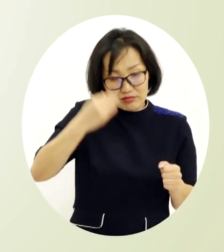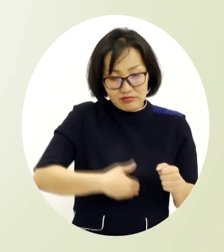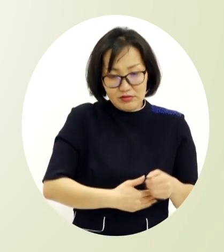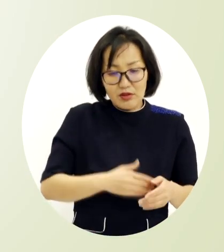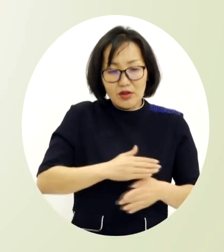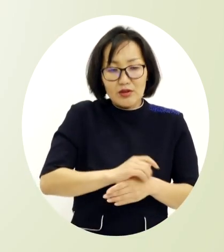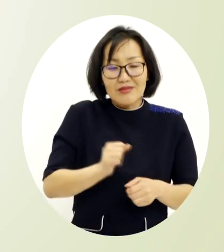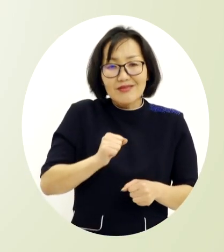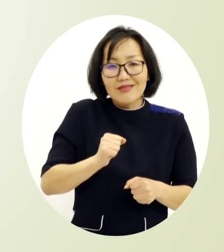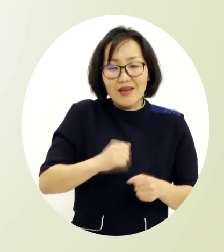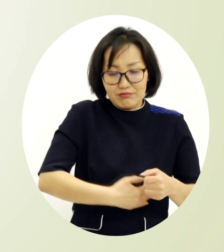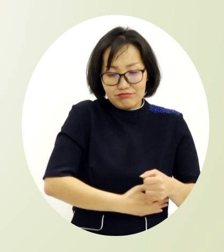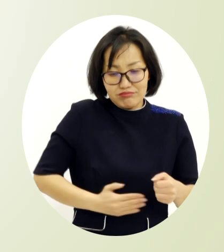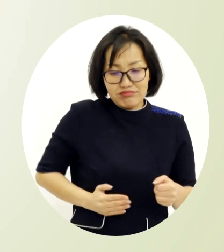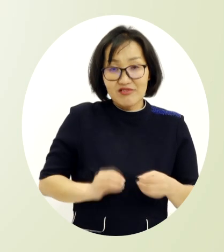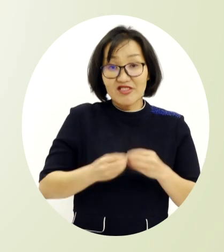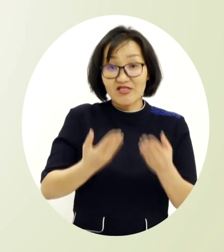авч.